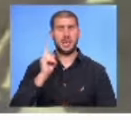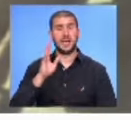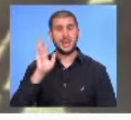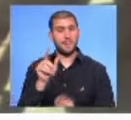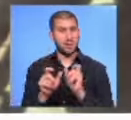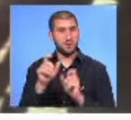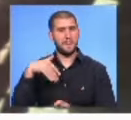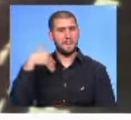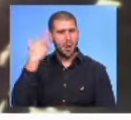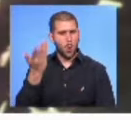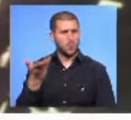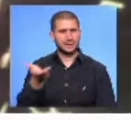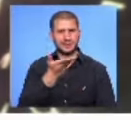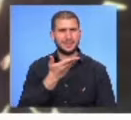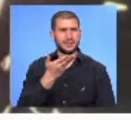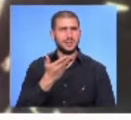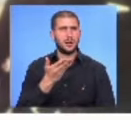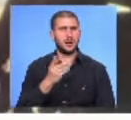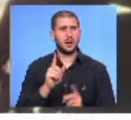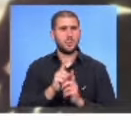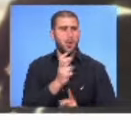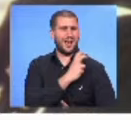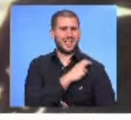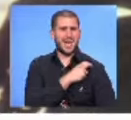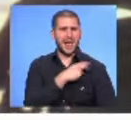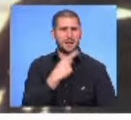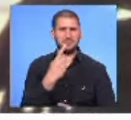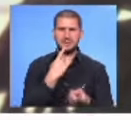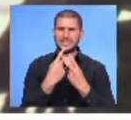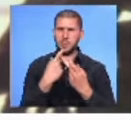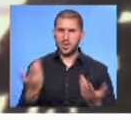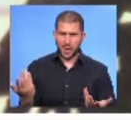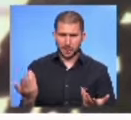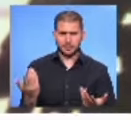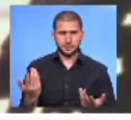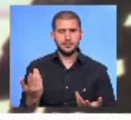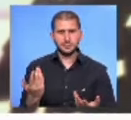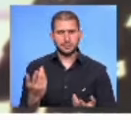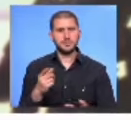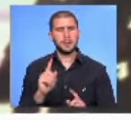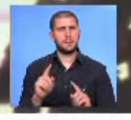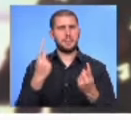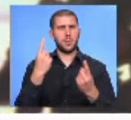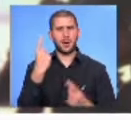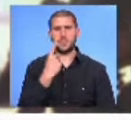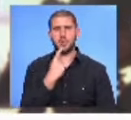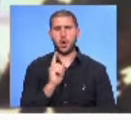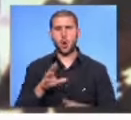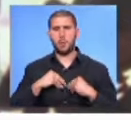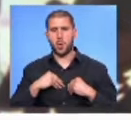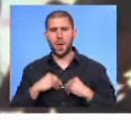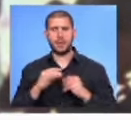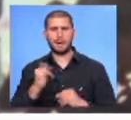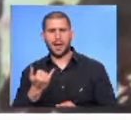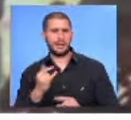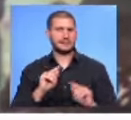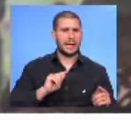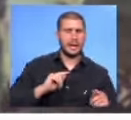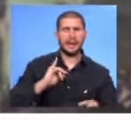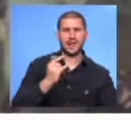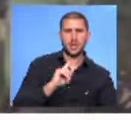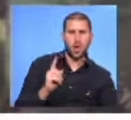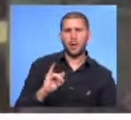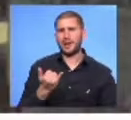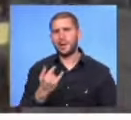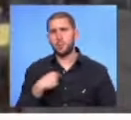או הגנרלים שיוצאים למסע ומתן, פתאום אחד אומר, אני לא מוכן לצאת אם זה לא יהיה ככה, אחד אומר, אני כן